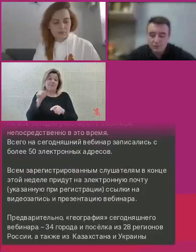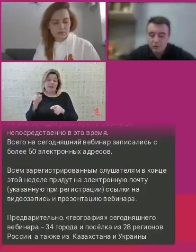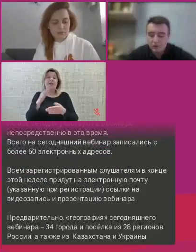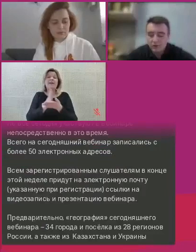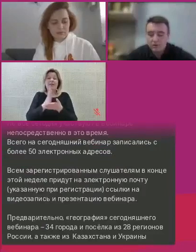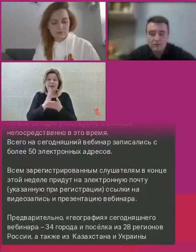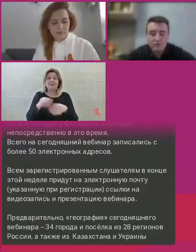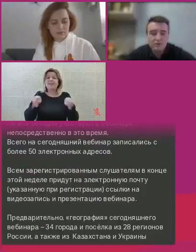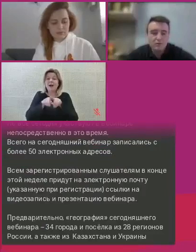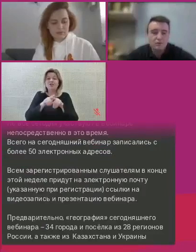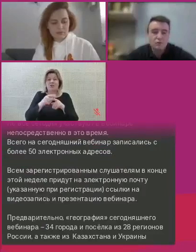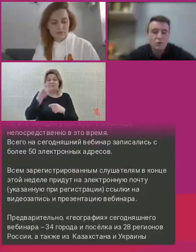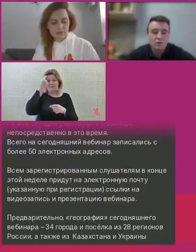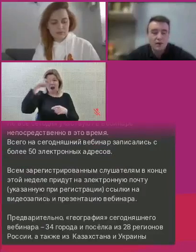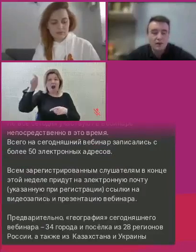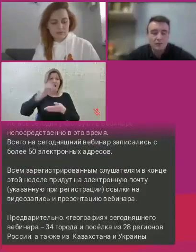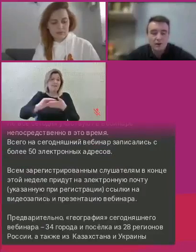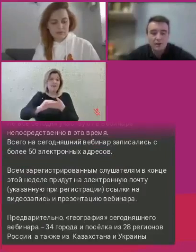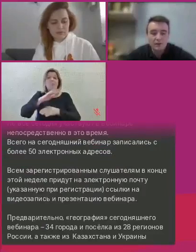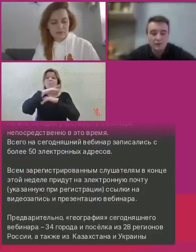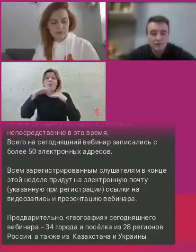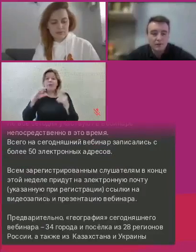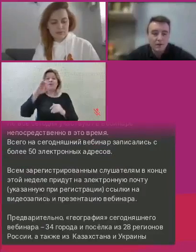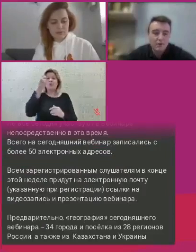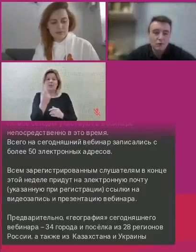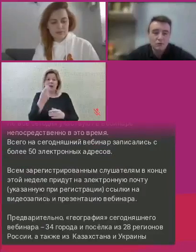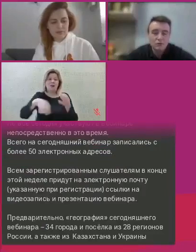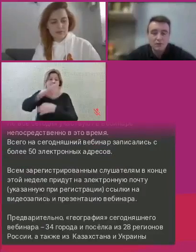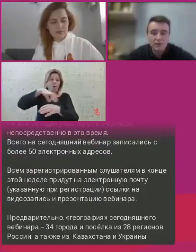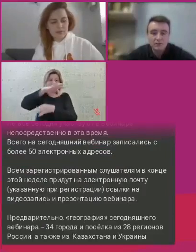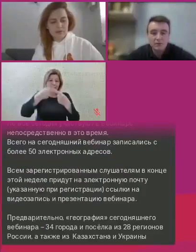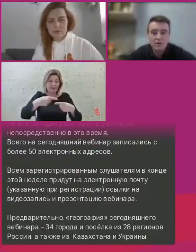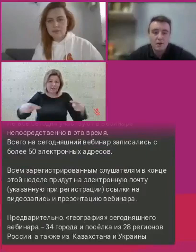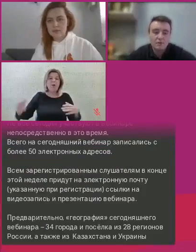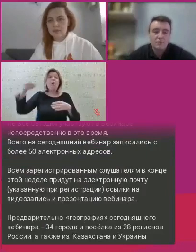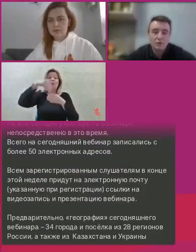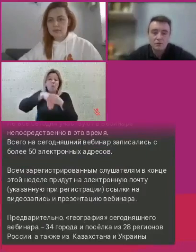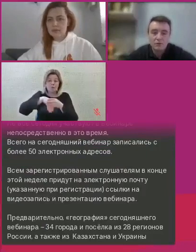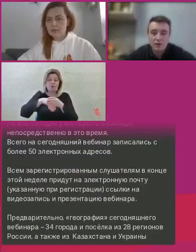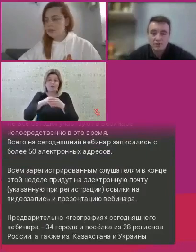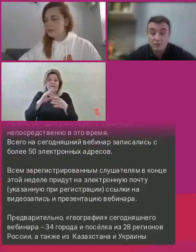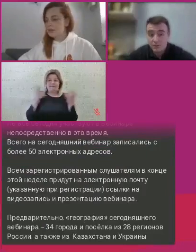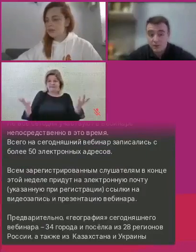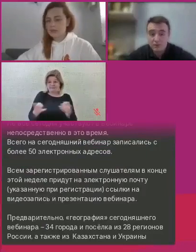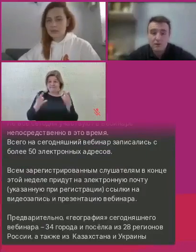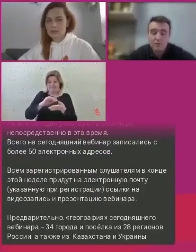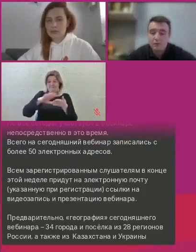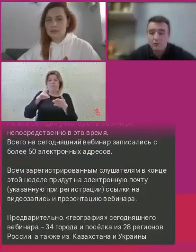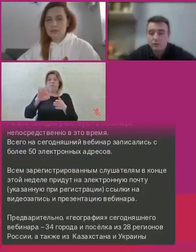автором многих социальных проектов, в том числе по сегодняшней нашей